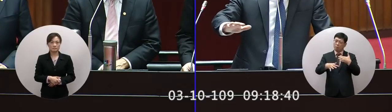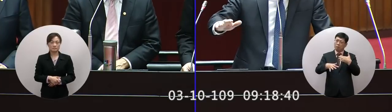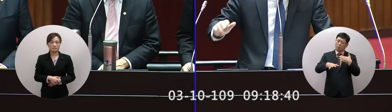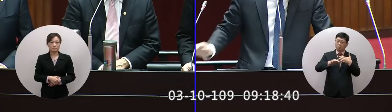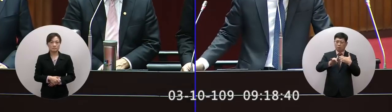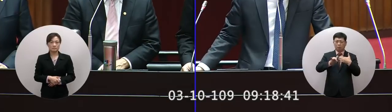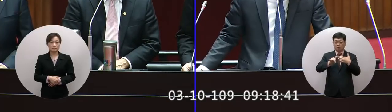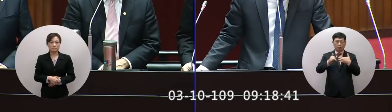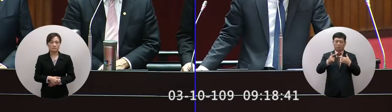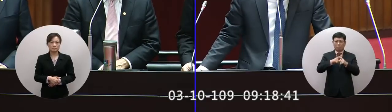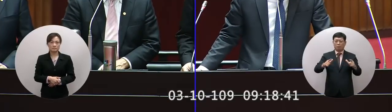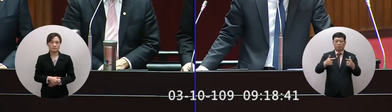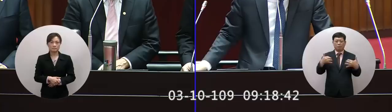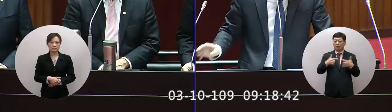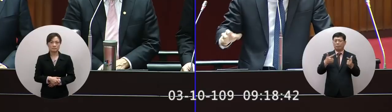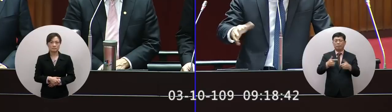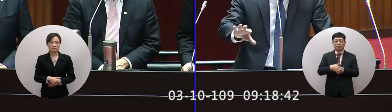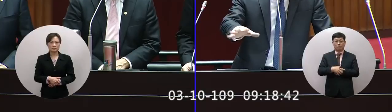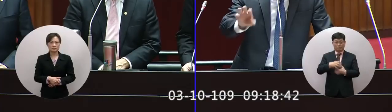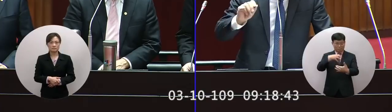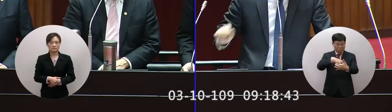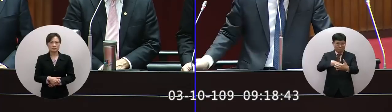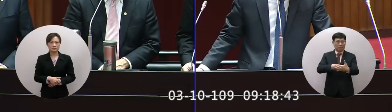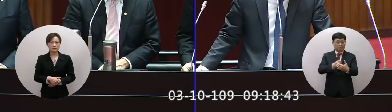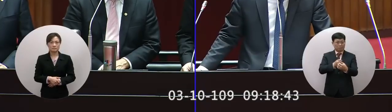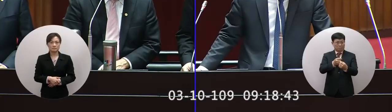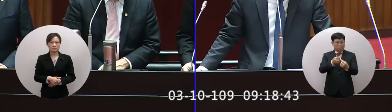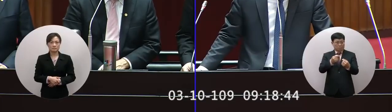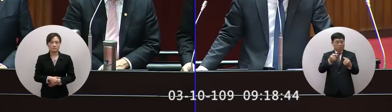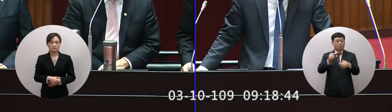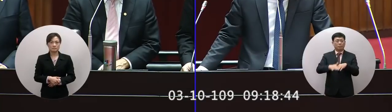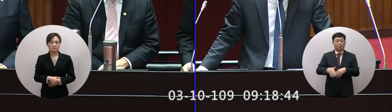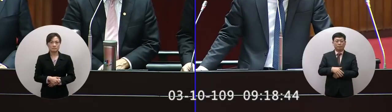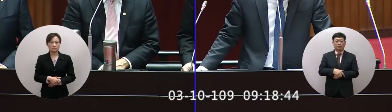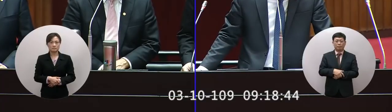得现在没有大的问题，但实际上它都隐隐作动，